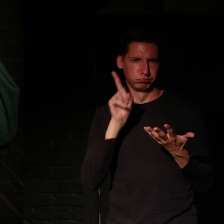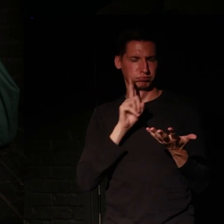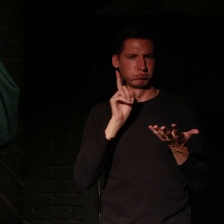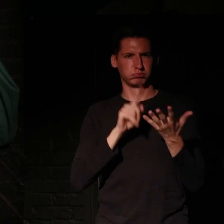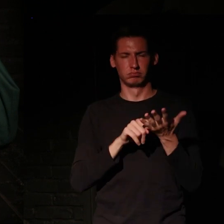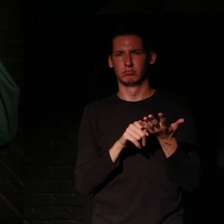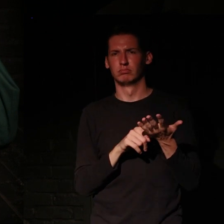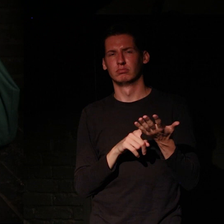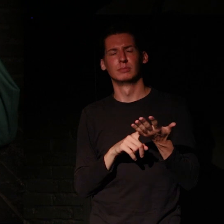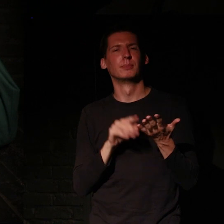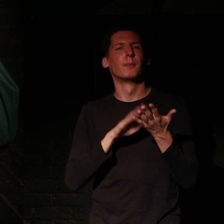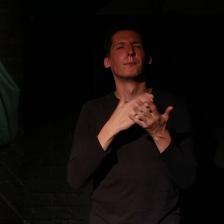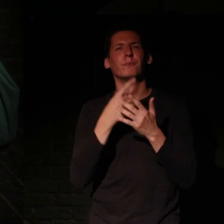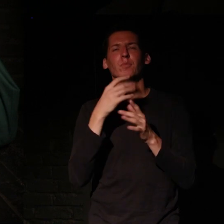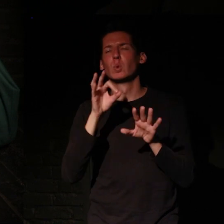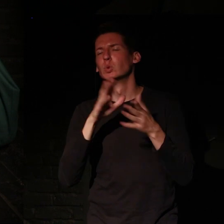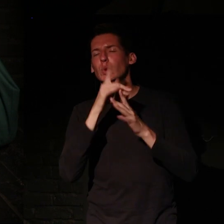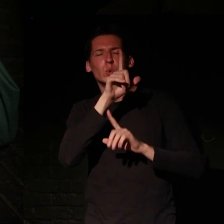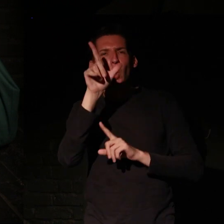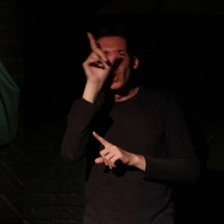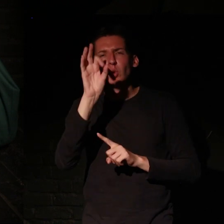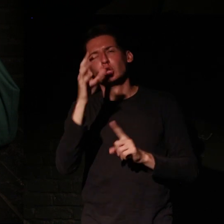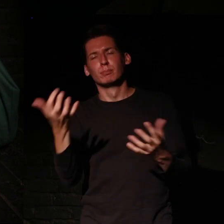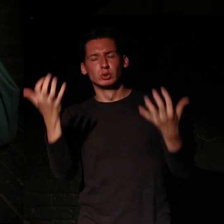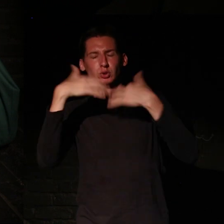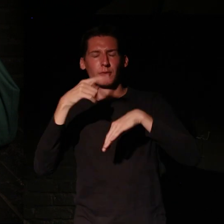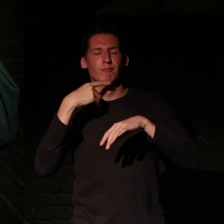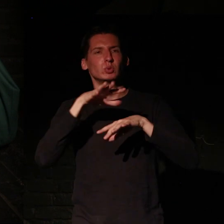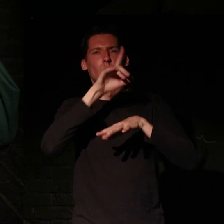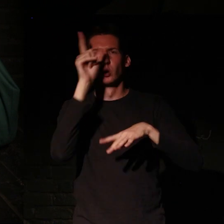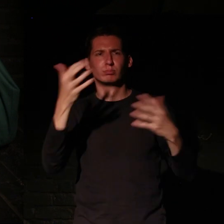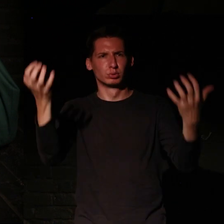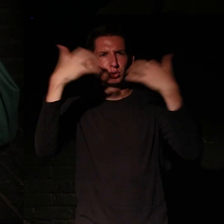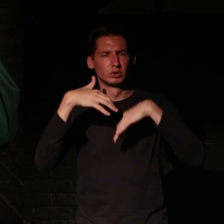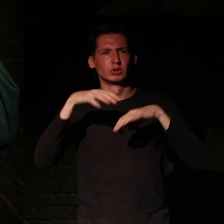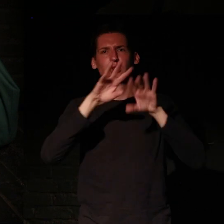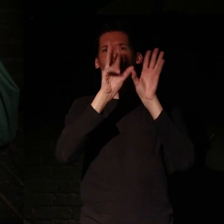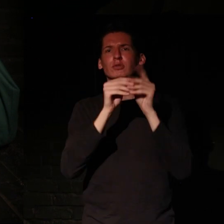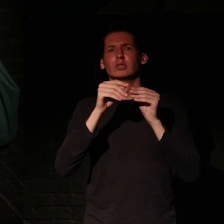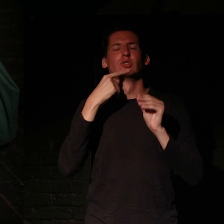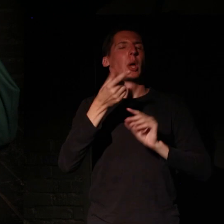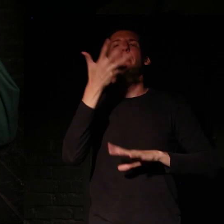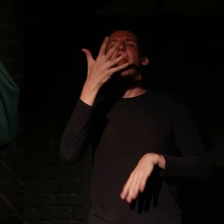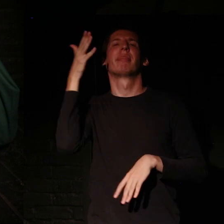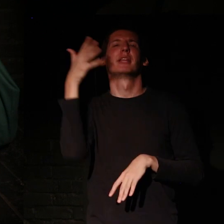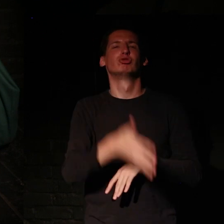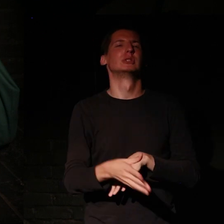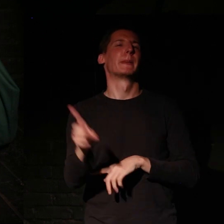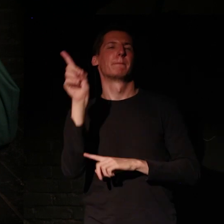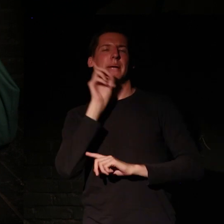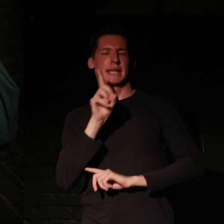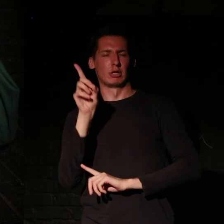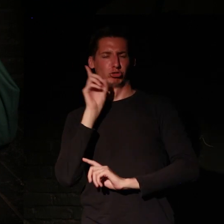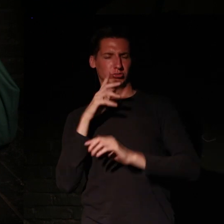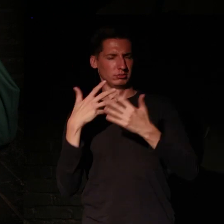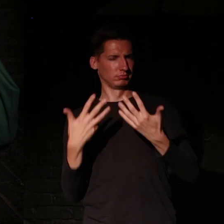to, że gdzieś przyszło dużo ludzi i w ukonkretnieniu, że było to tyle a tyle tysięcy mężczyzn, tak?